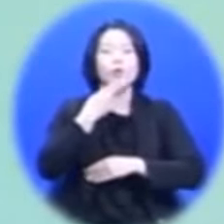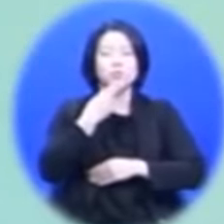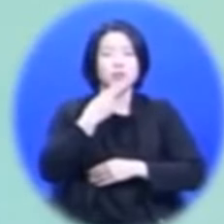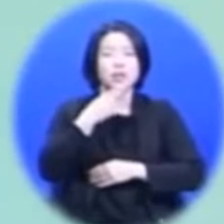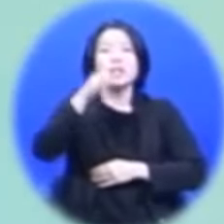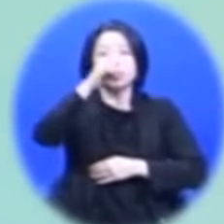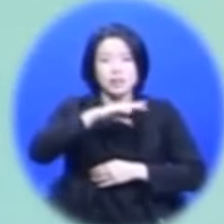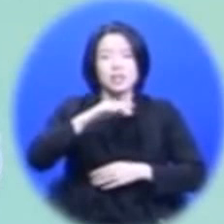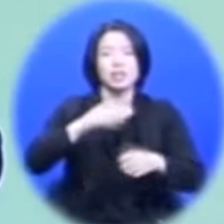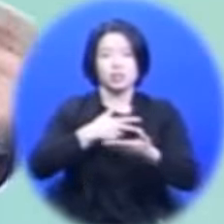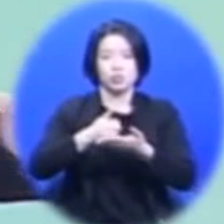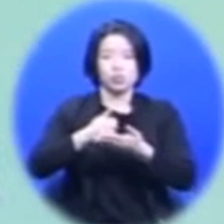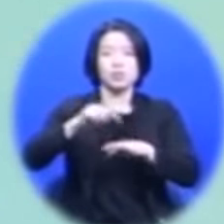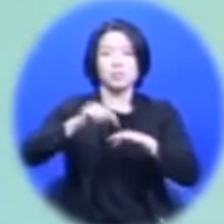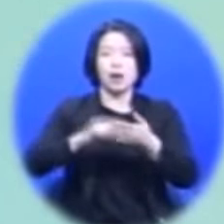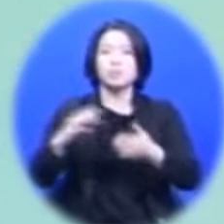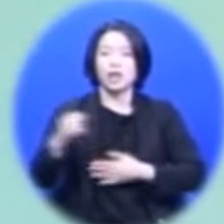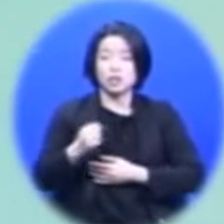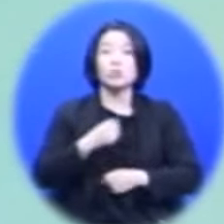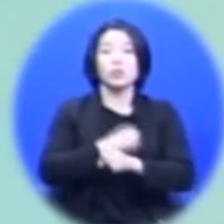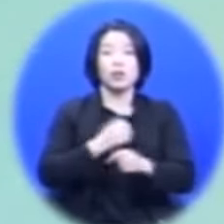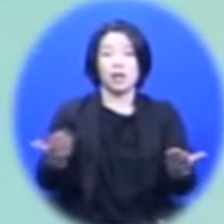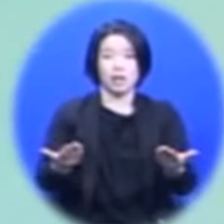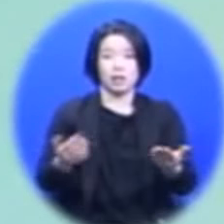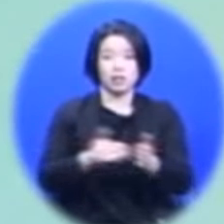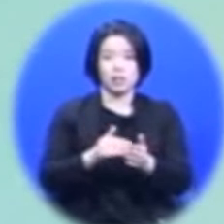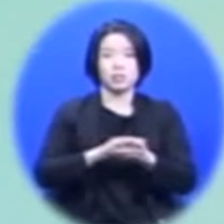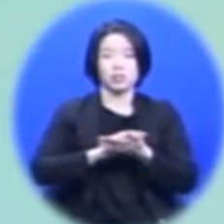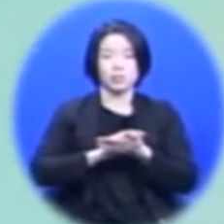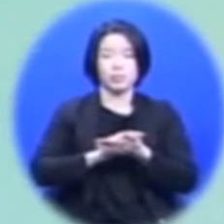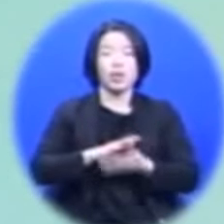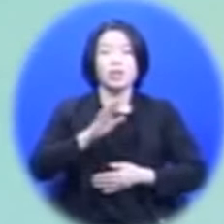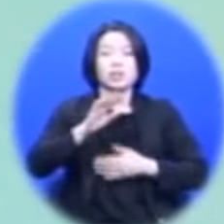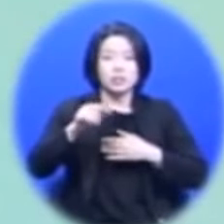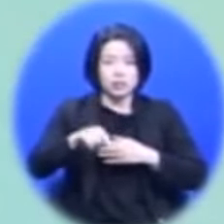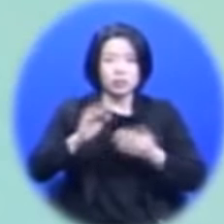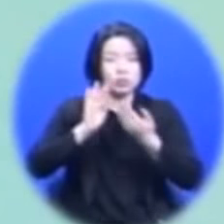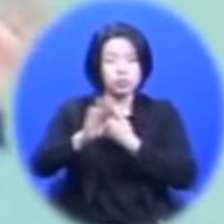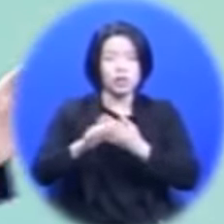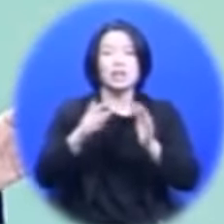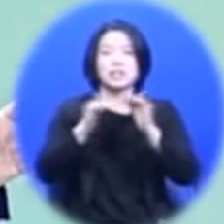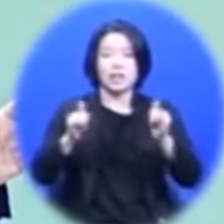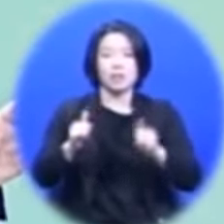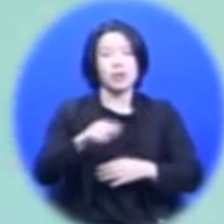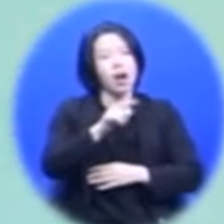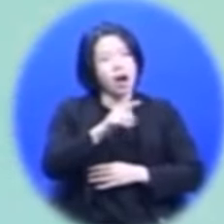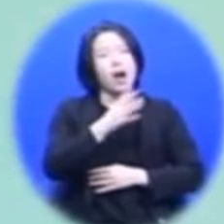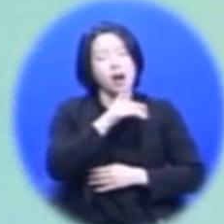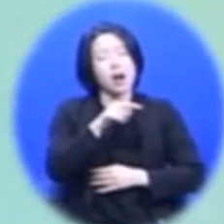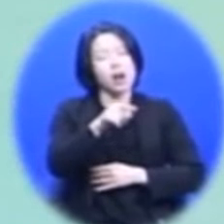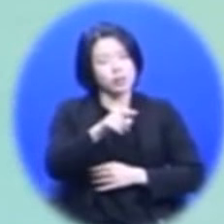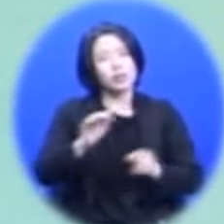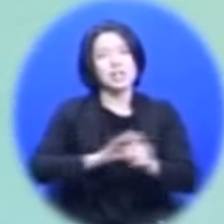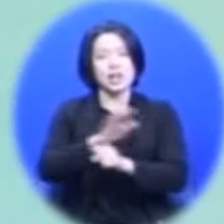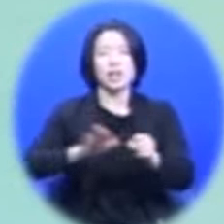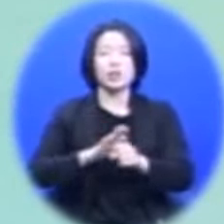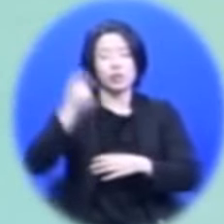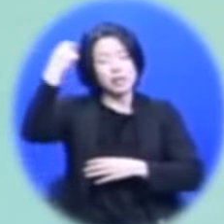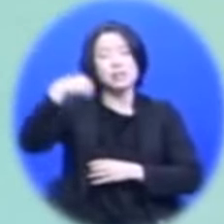그냥 주님의 마음을 가지고 했어요. 그랬더니 사람들이 아, 이게 사랑이구나 이렇게 느낀